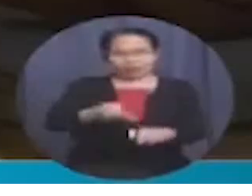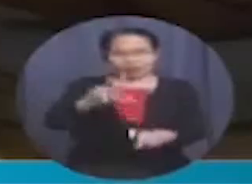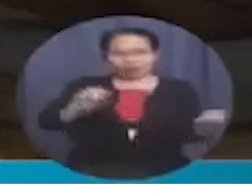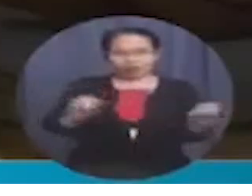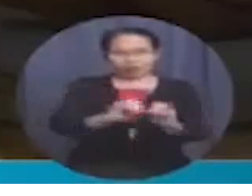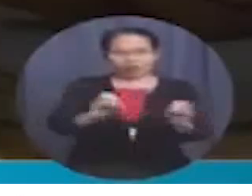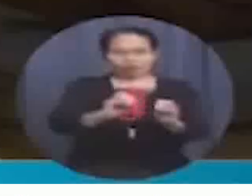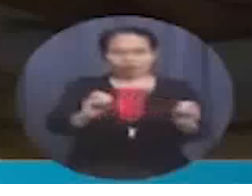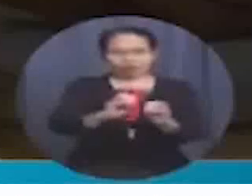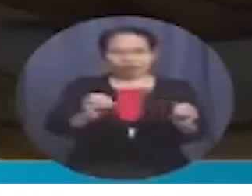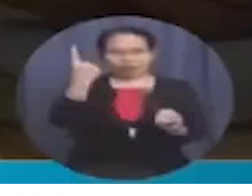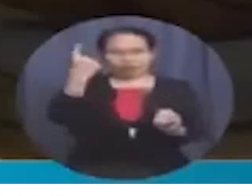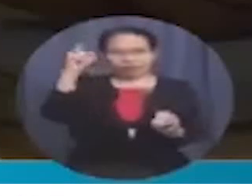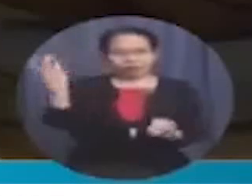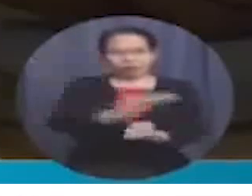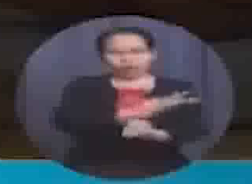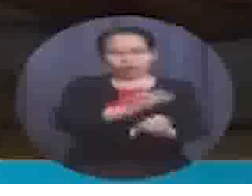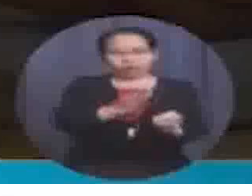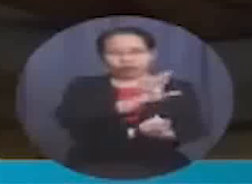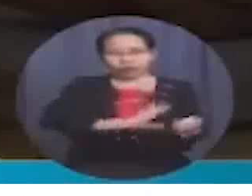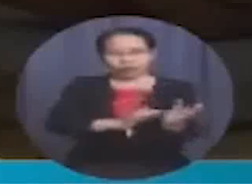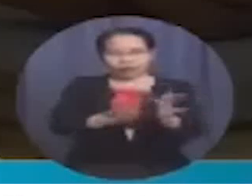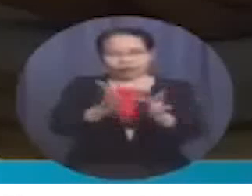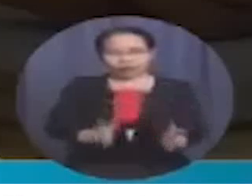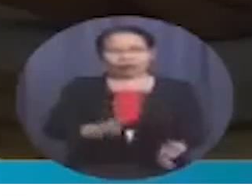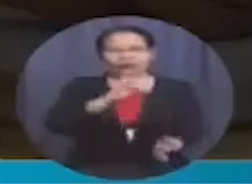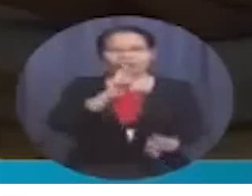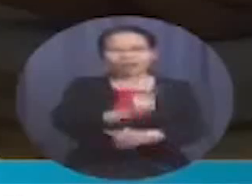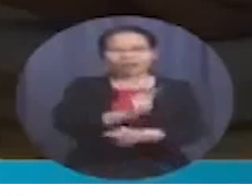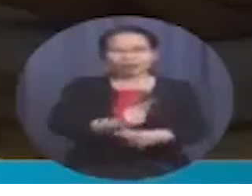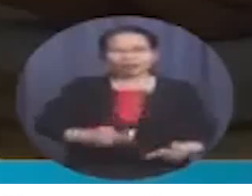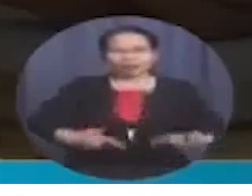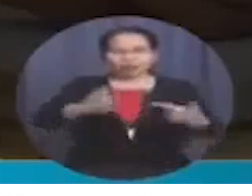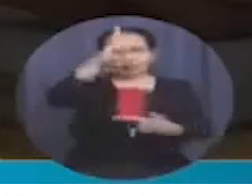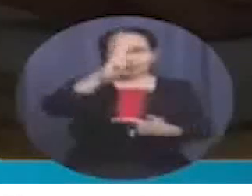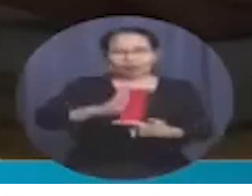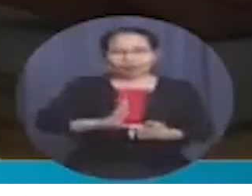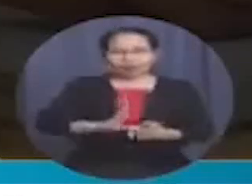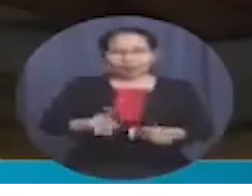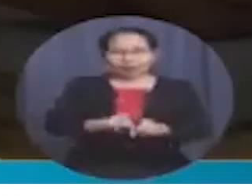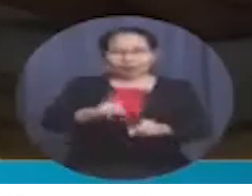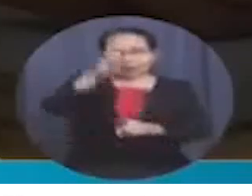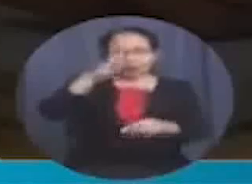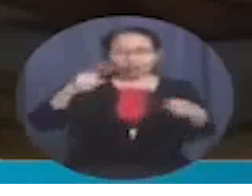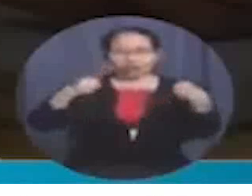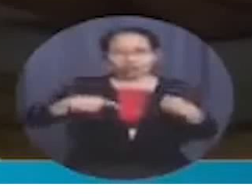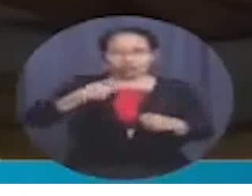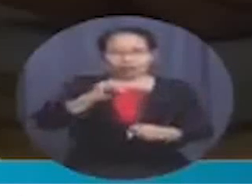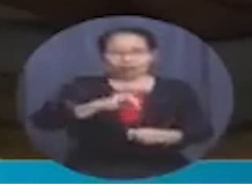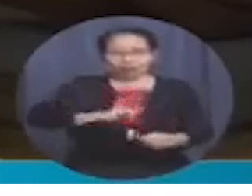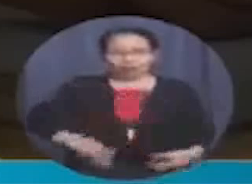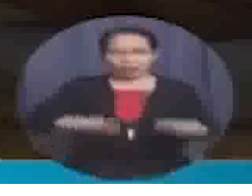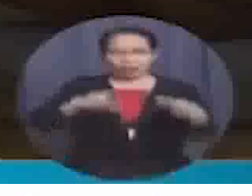Sapagkat tayo, yung mga Kristiyano, tayo'y templo ng Diyos, gaya ng sabi ng Diyos, mananahan ako sa kanila. I